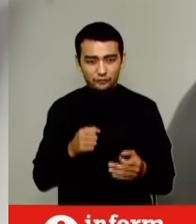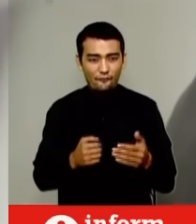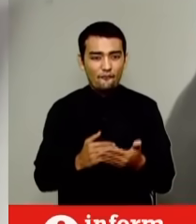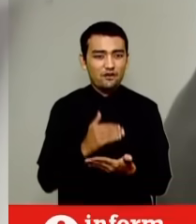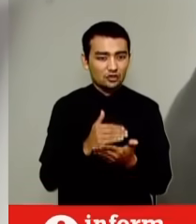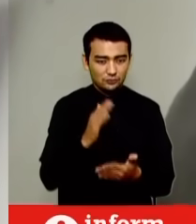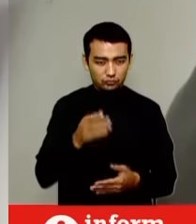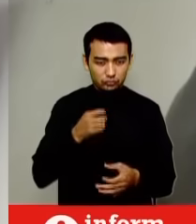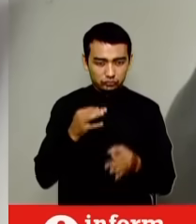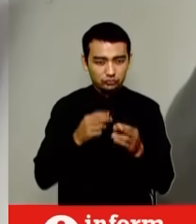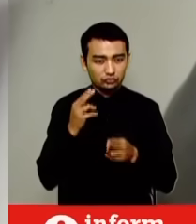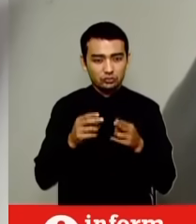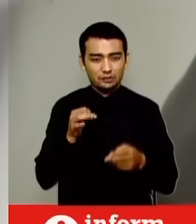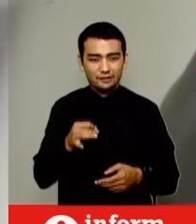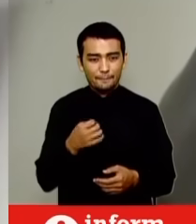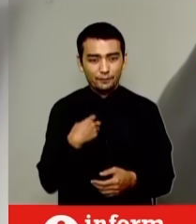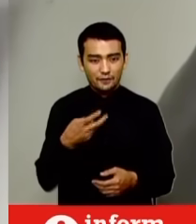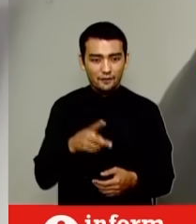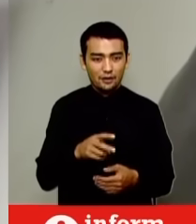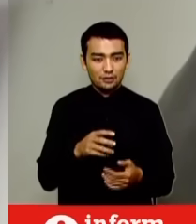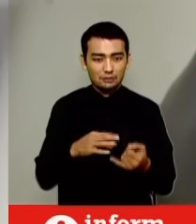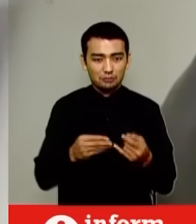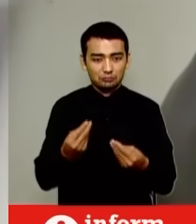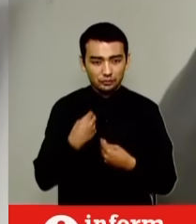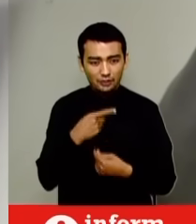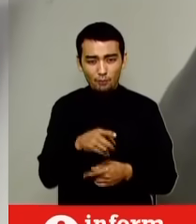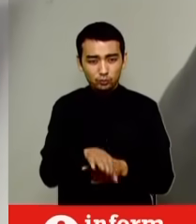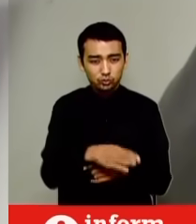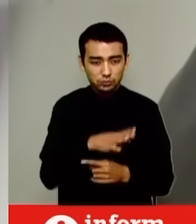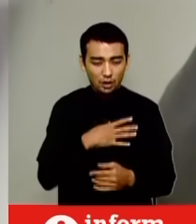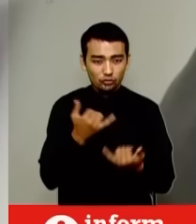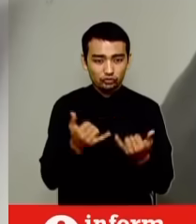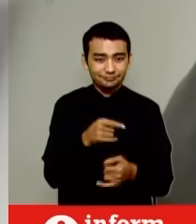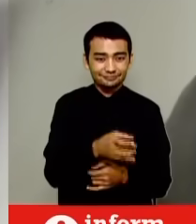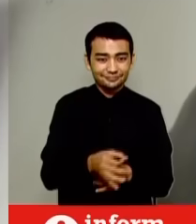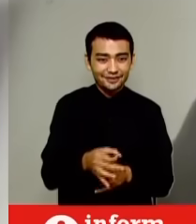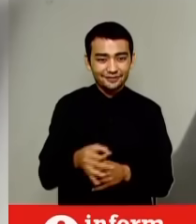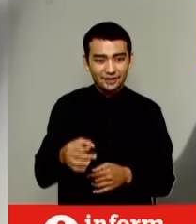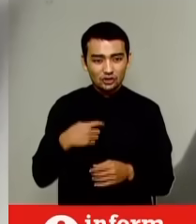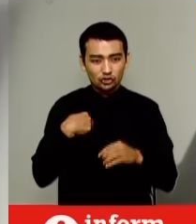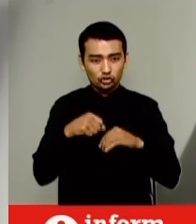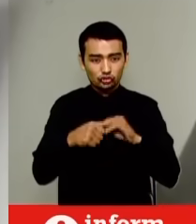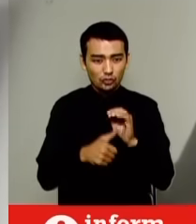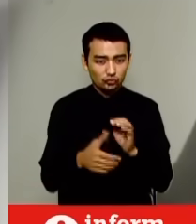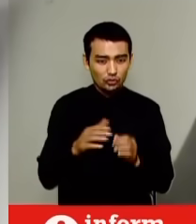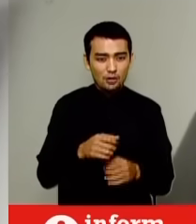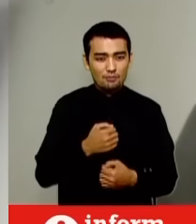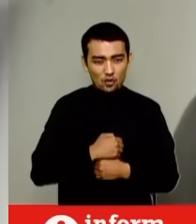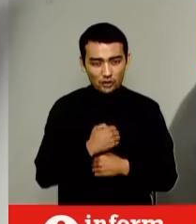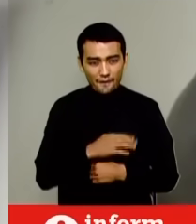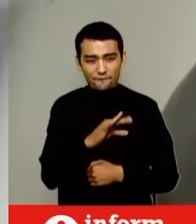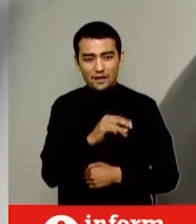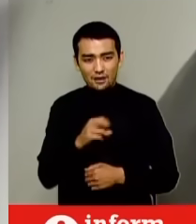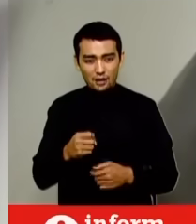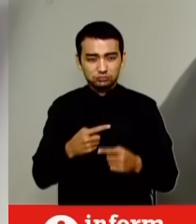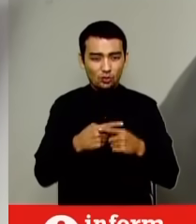шағымданамын. Бастапқыда бізге 2 нысан ғана берілді. Ол жерде ештеңе болған жоқ. Қазір бұл аумаққа 16 нысан салдым. Бұнша виллалар, қонақ үй